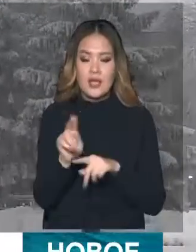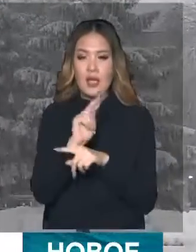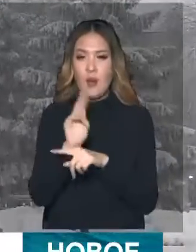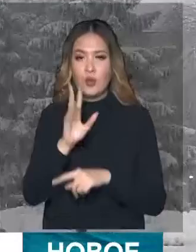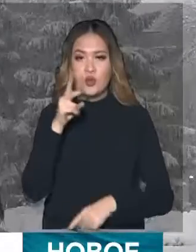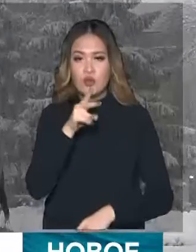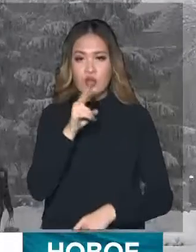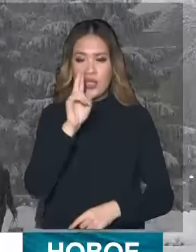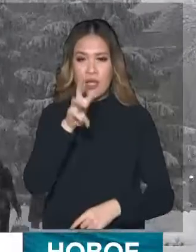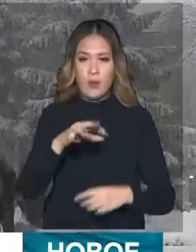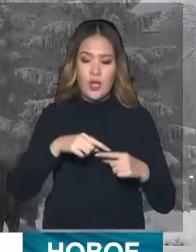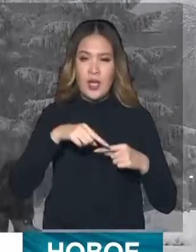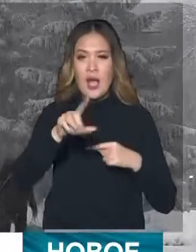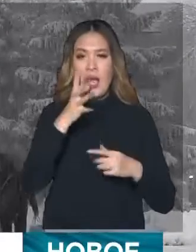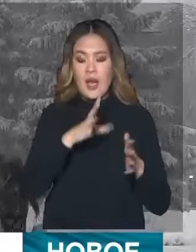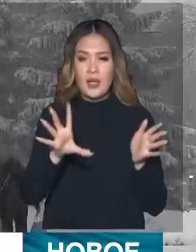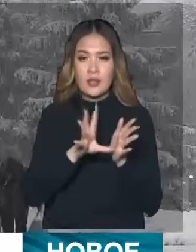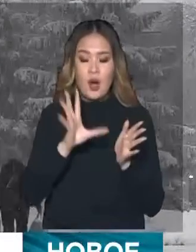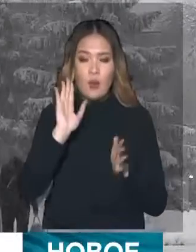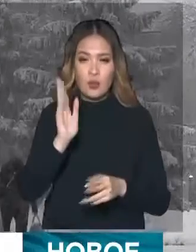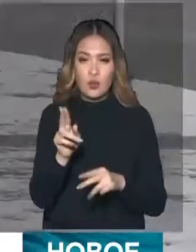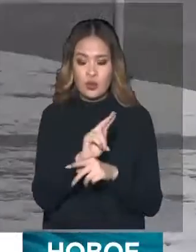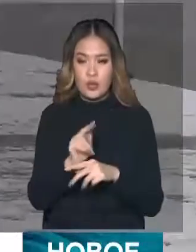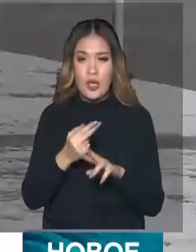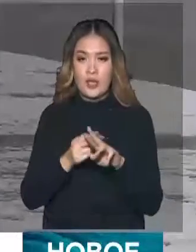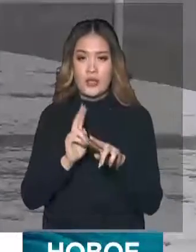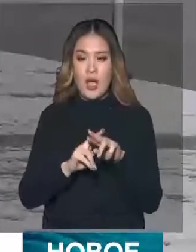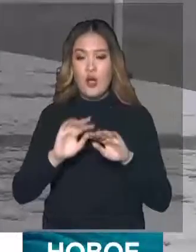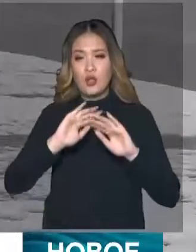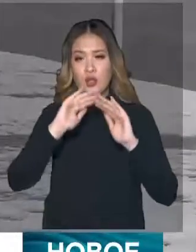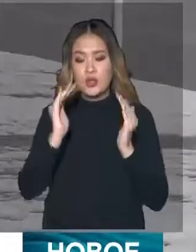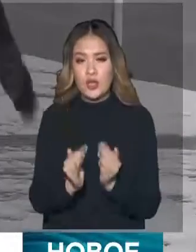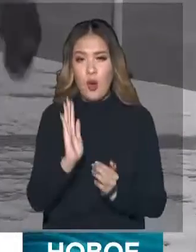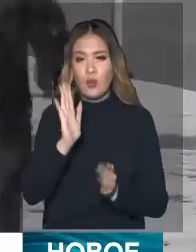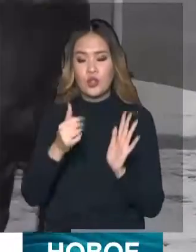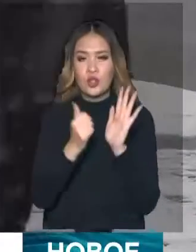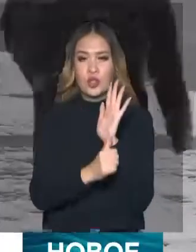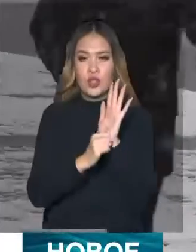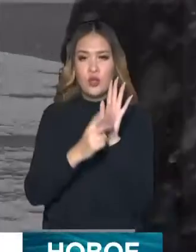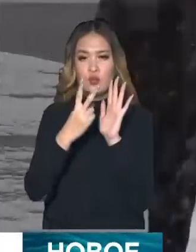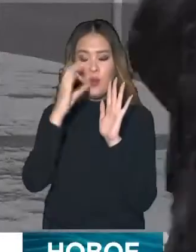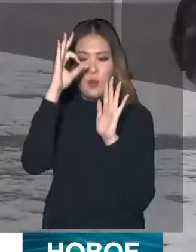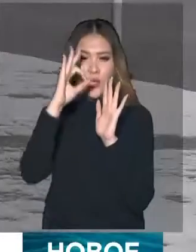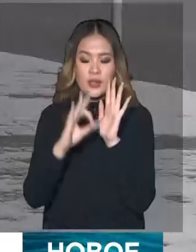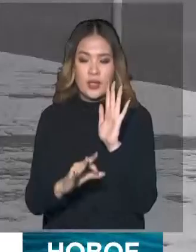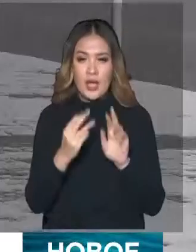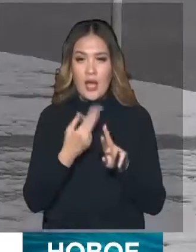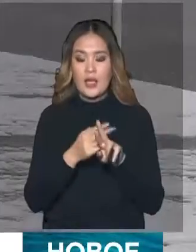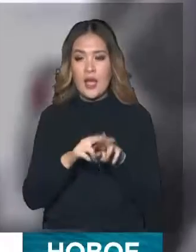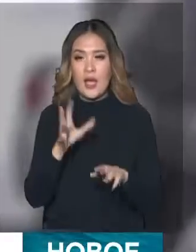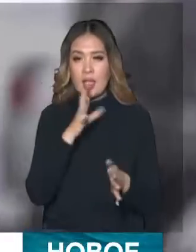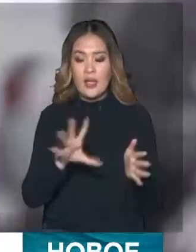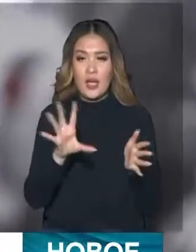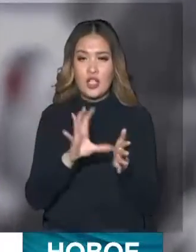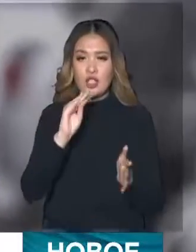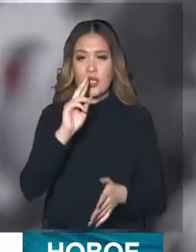свыше 2000 километров электросетей. Таким образом, процент износа снизят до 62%. В Управлении энергетики и